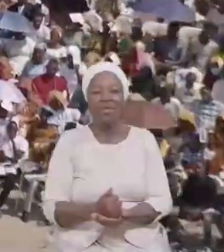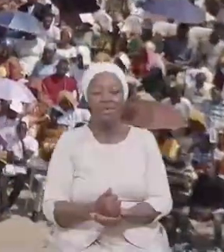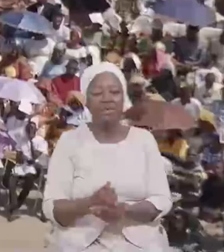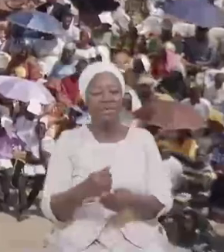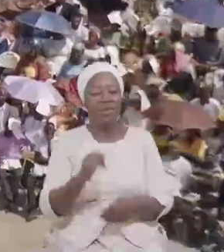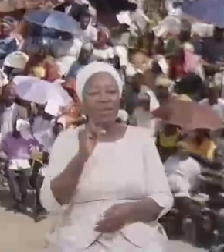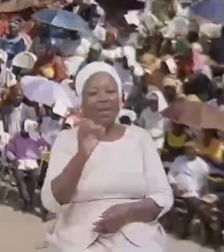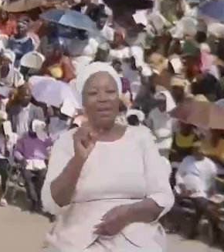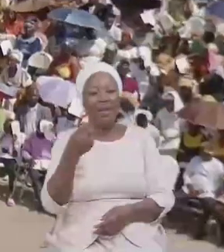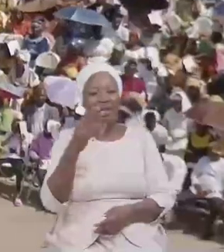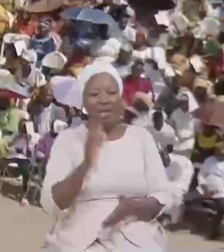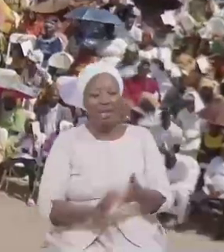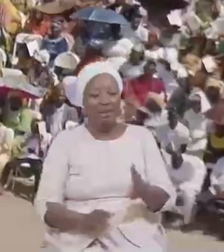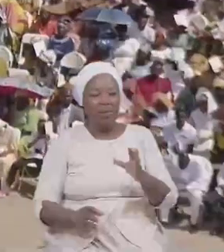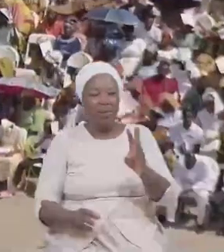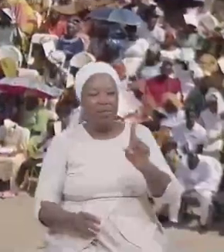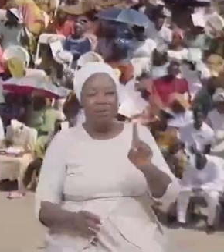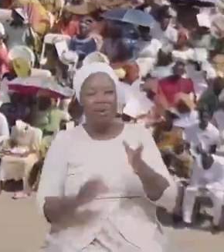Ésaïe 61.